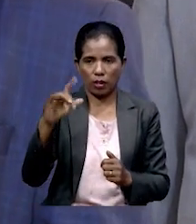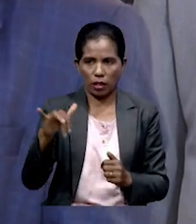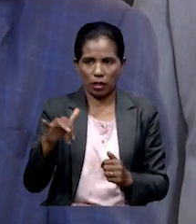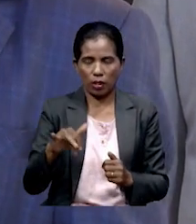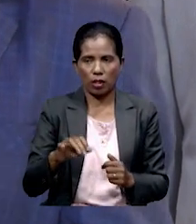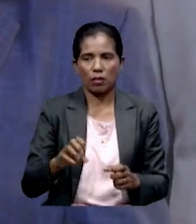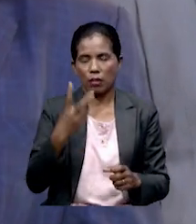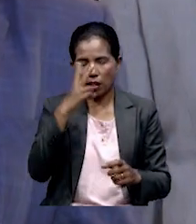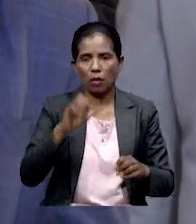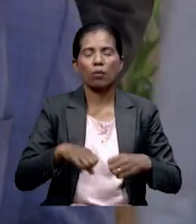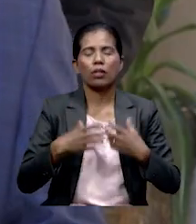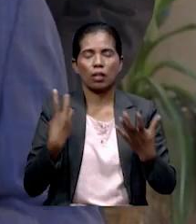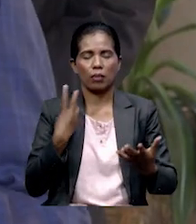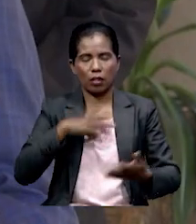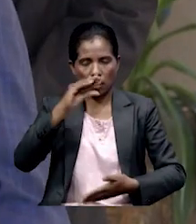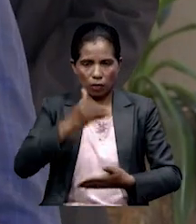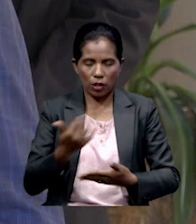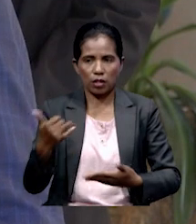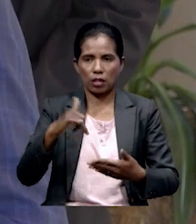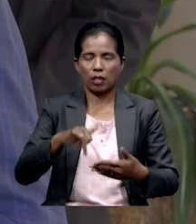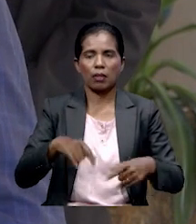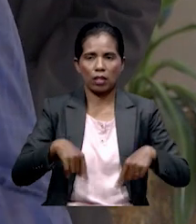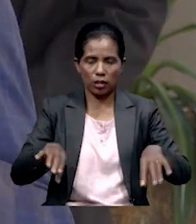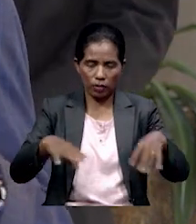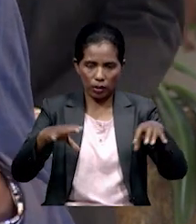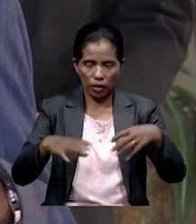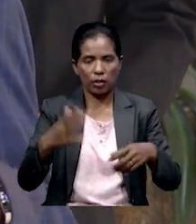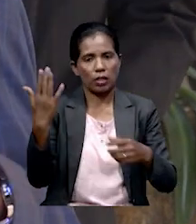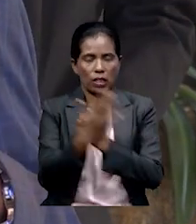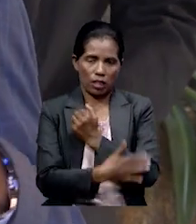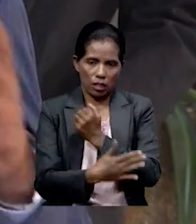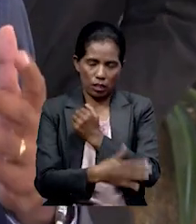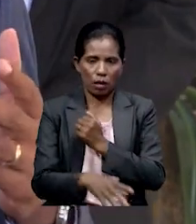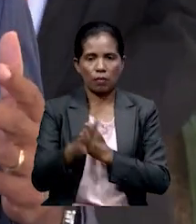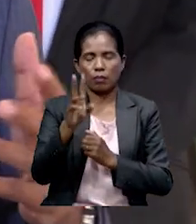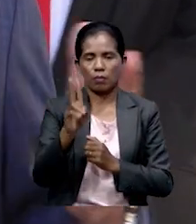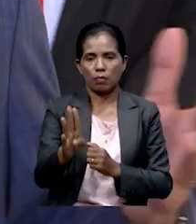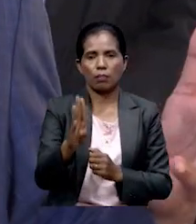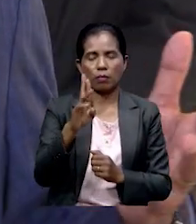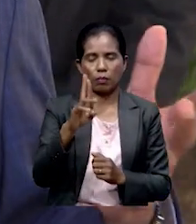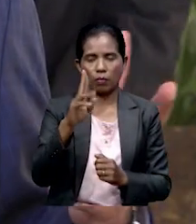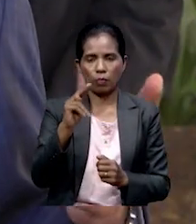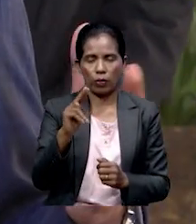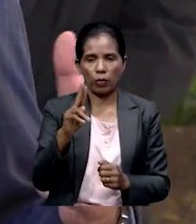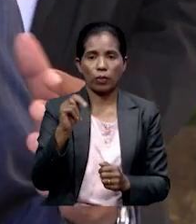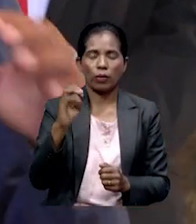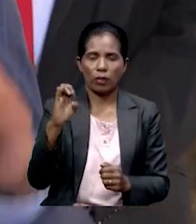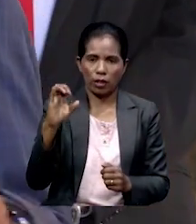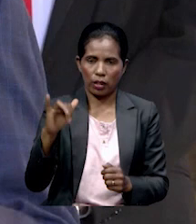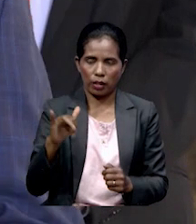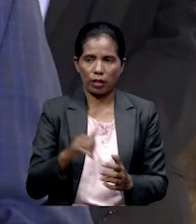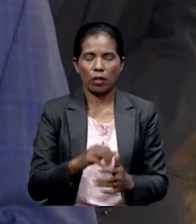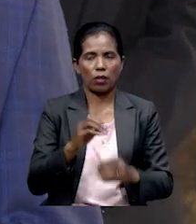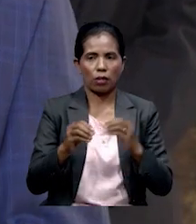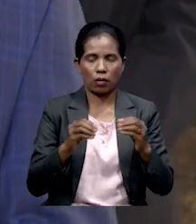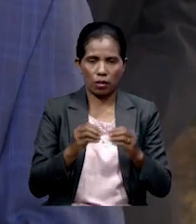sira bel ba servisu ya Brunei e nomos kuali kono ba investimento. E